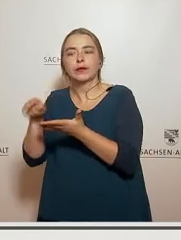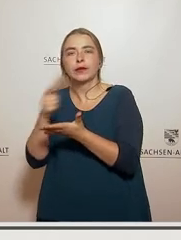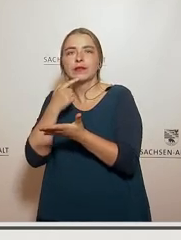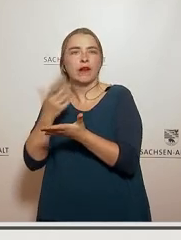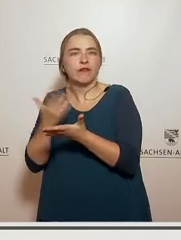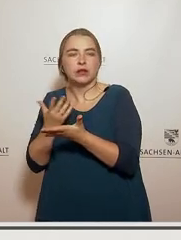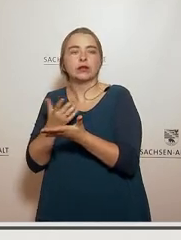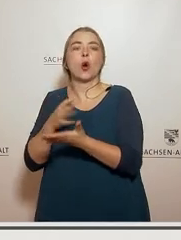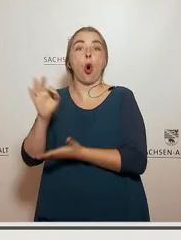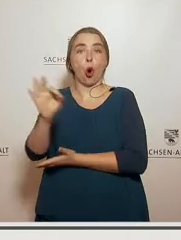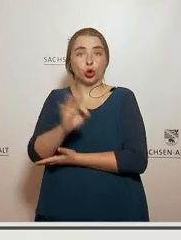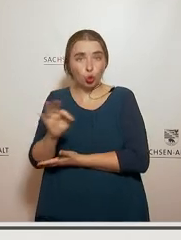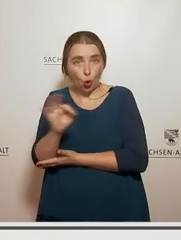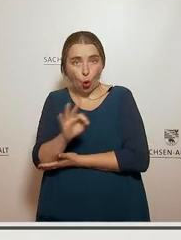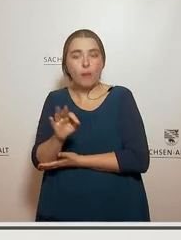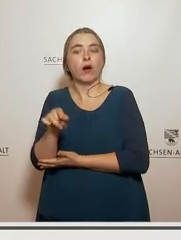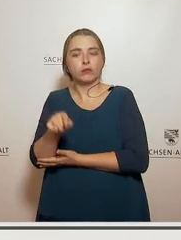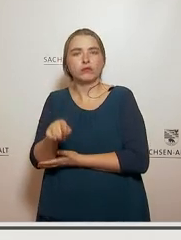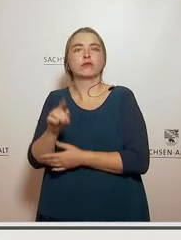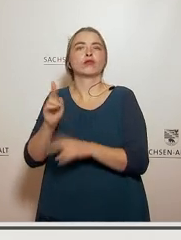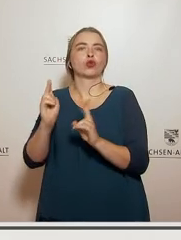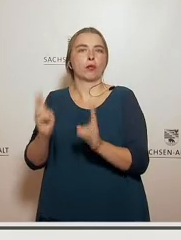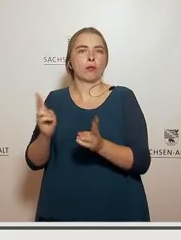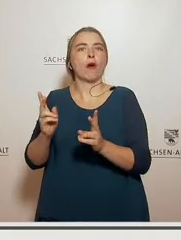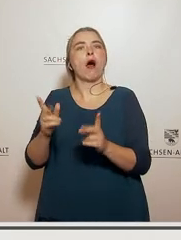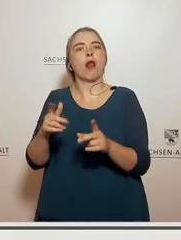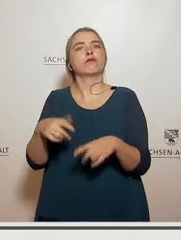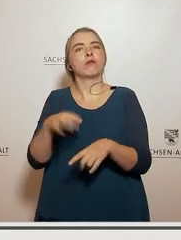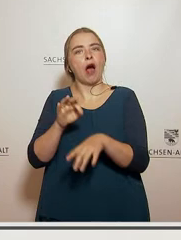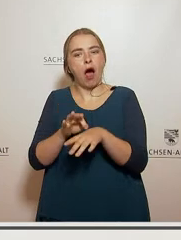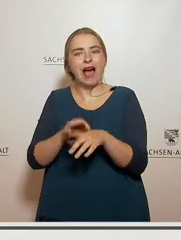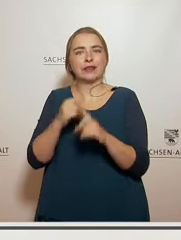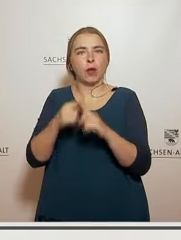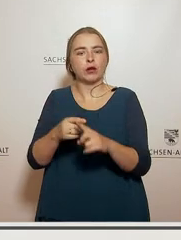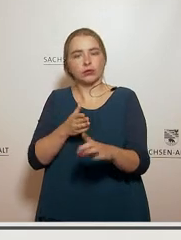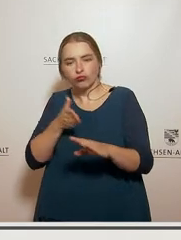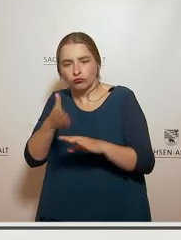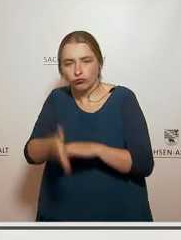Ärzte und Ärzte die Impfungen in Sachsen-Anhalt gewährleisten können.